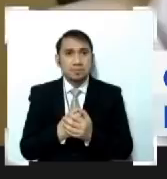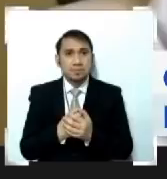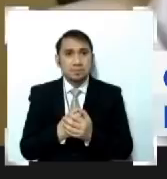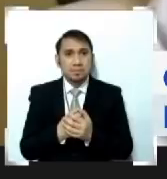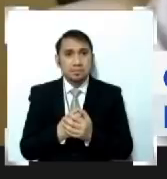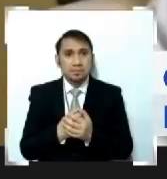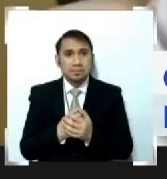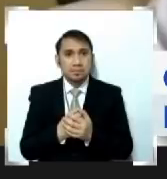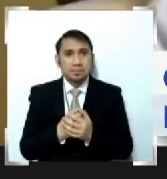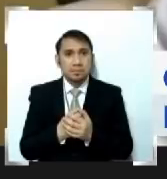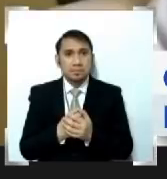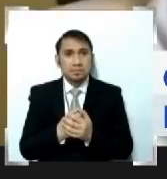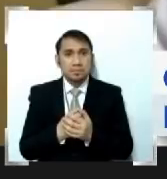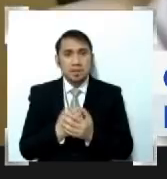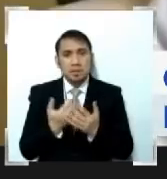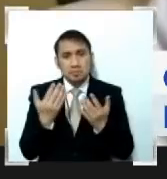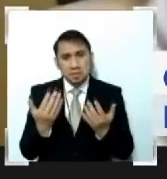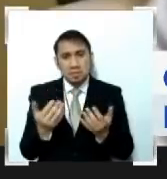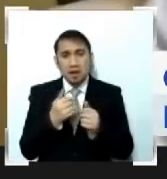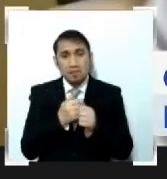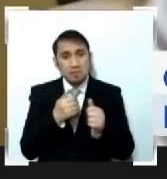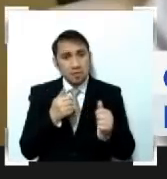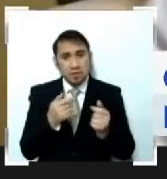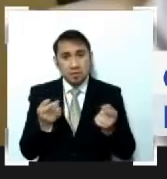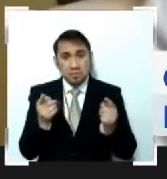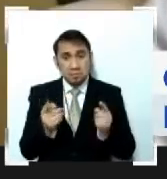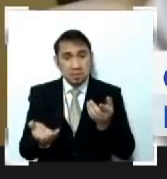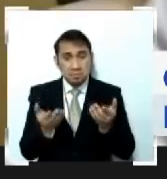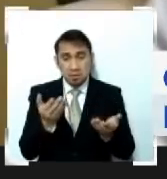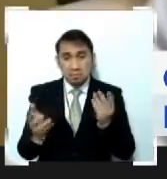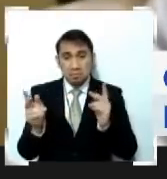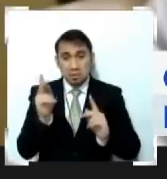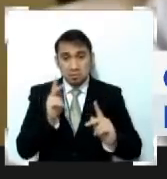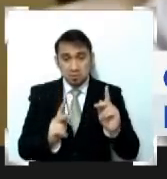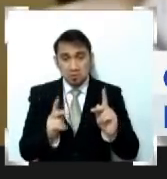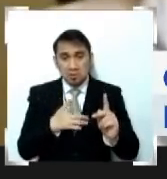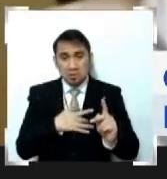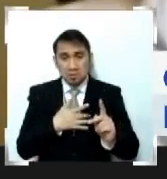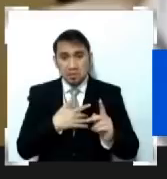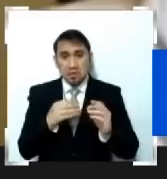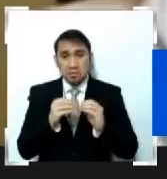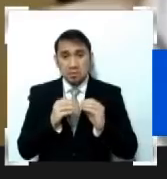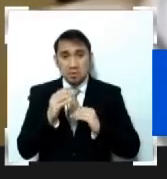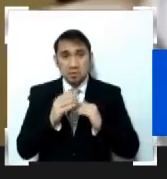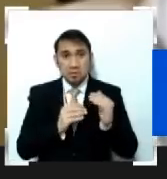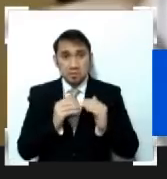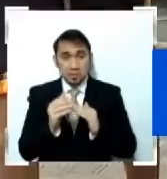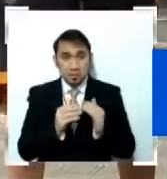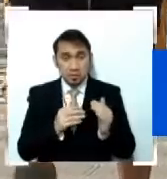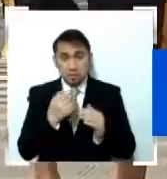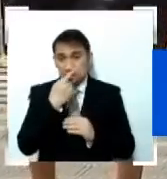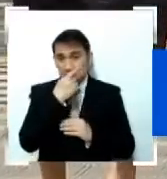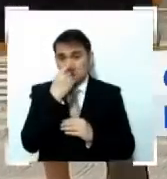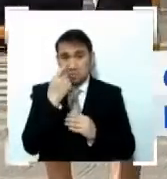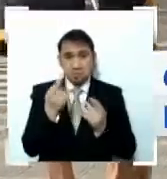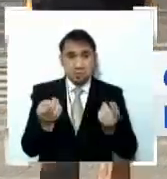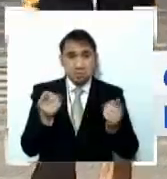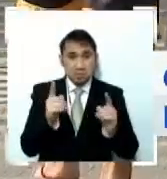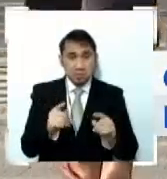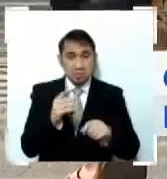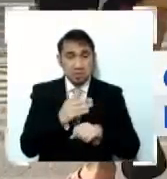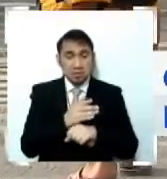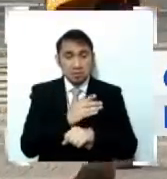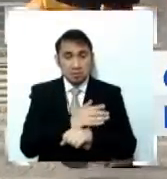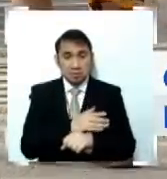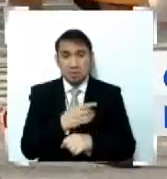situations wherein people become very complacent because they feel that the situation has improved. Ayon sa Okta